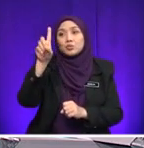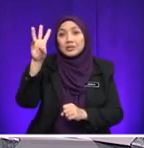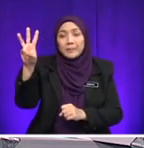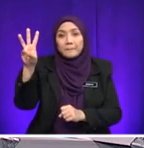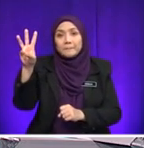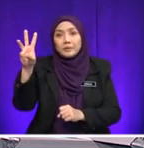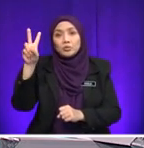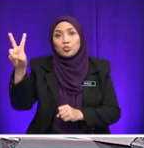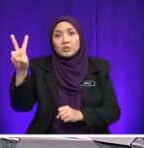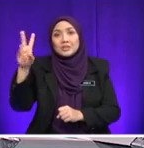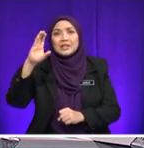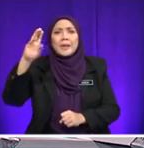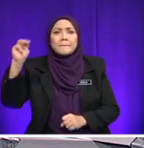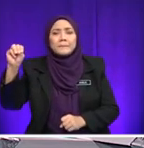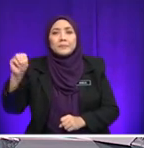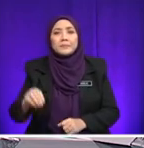2 cm